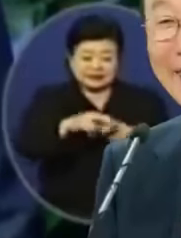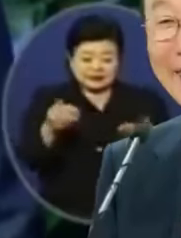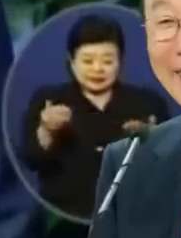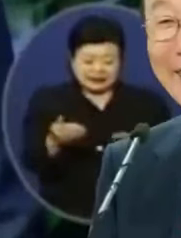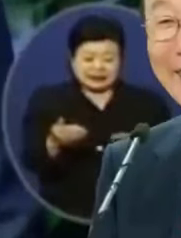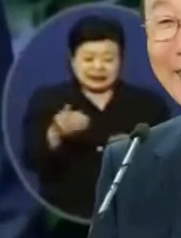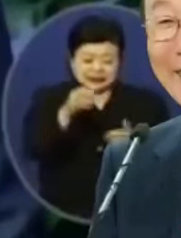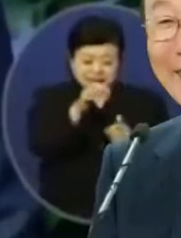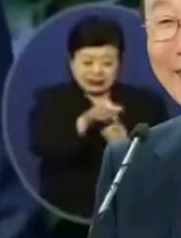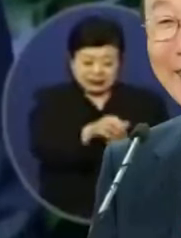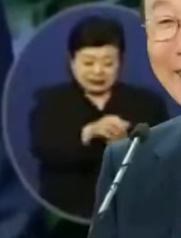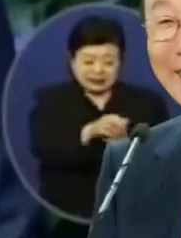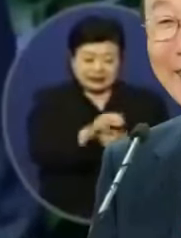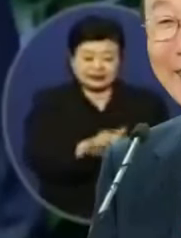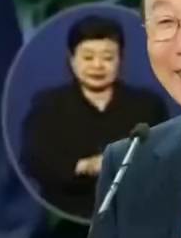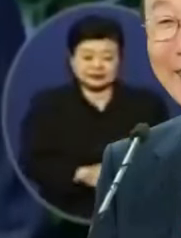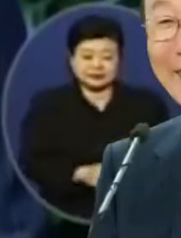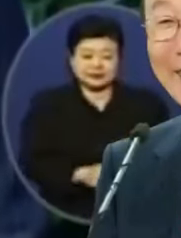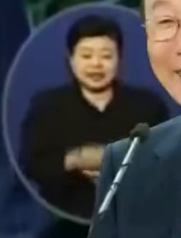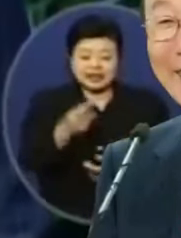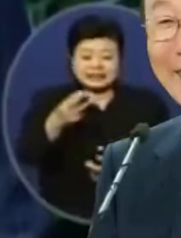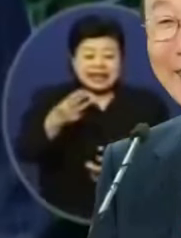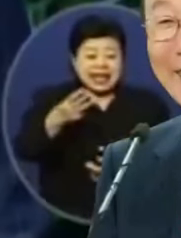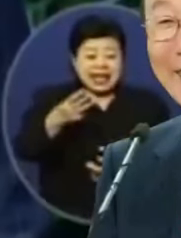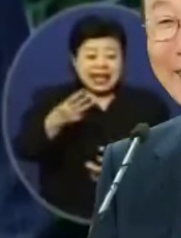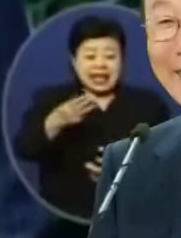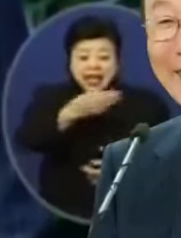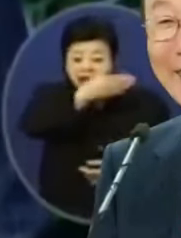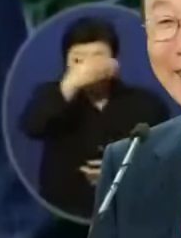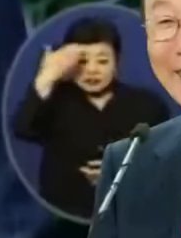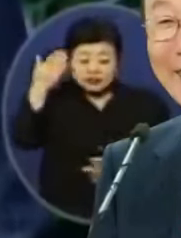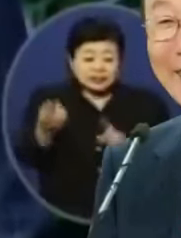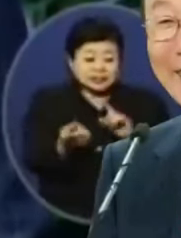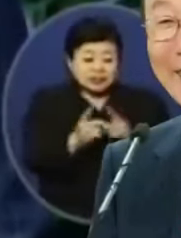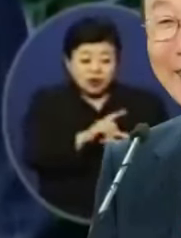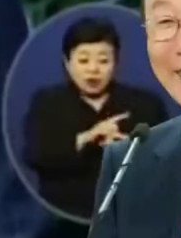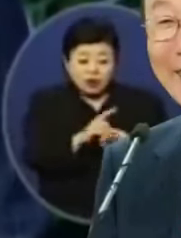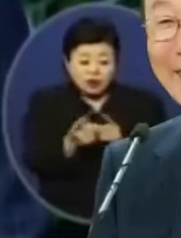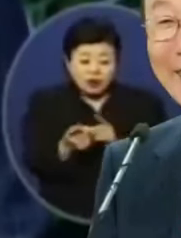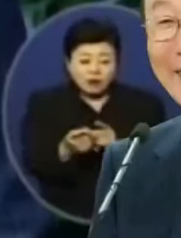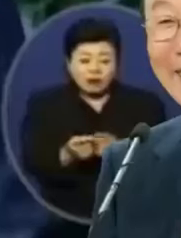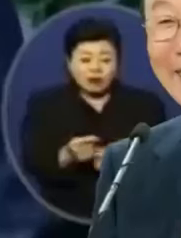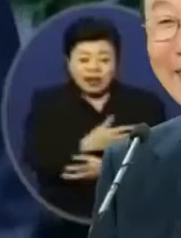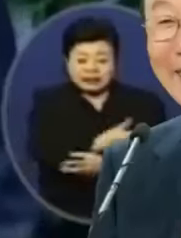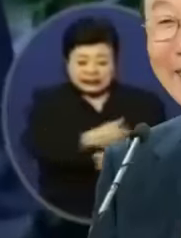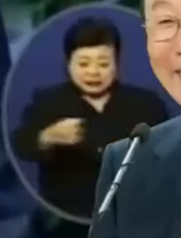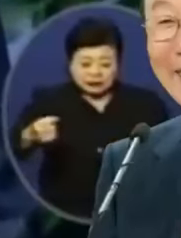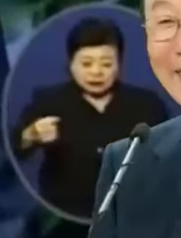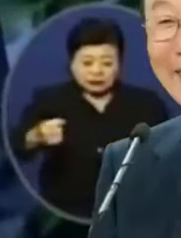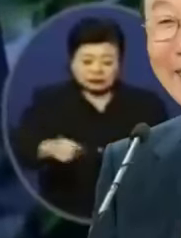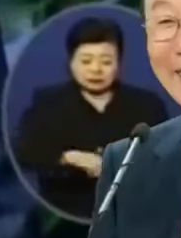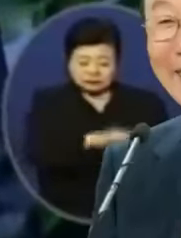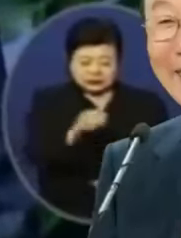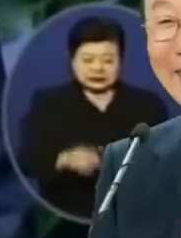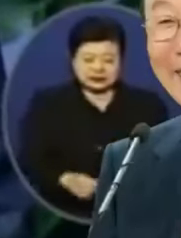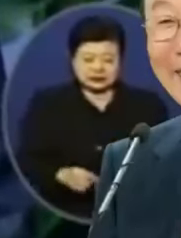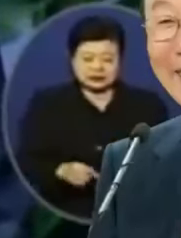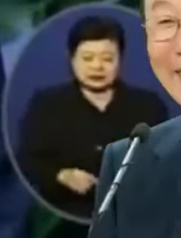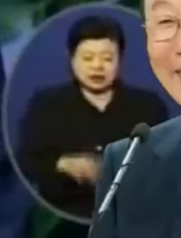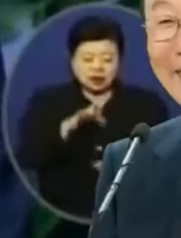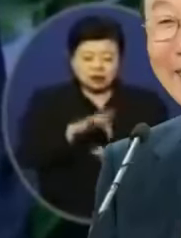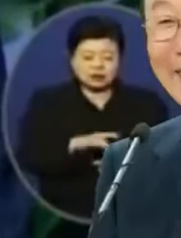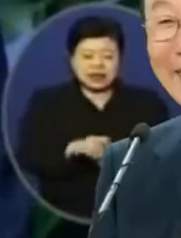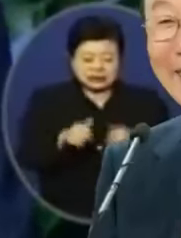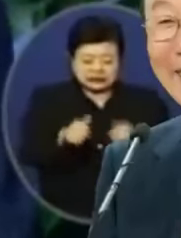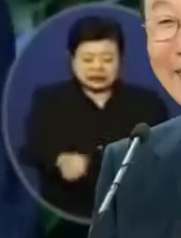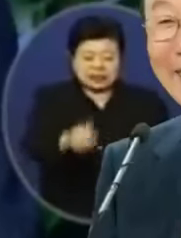되어 있었습니다. 그러나 그 세 청년이 서로 언약한 것은 우리는 절대로 우상에 절하지